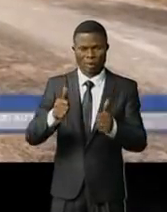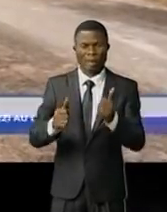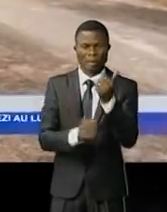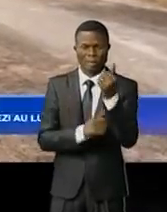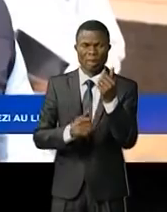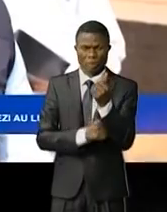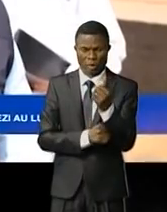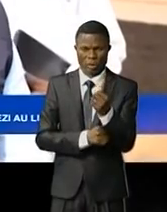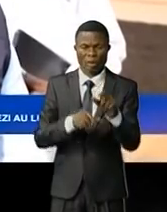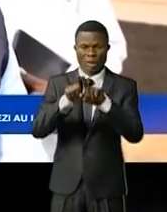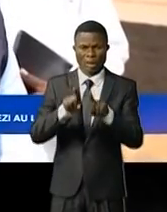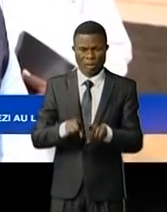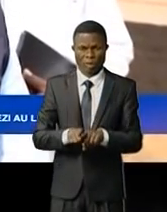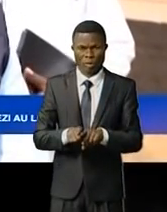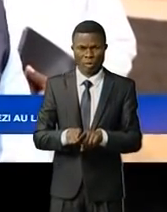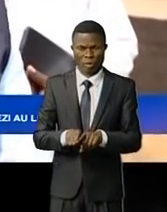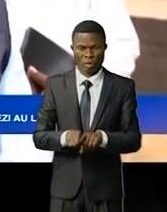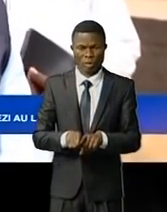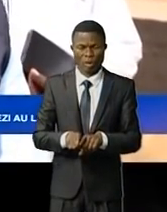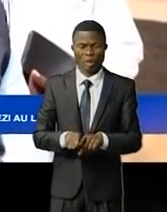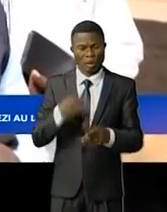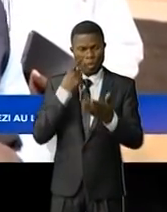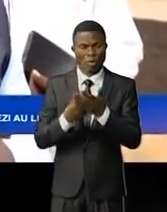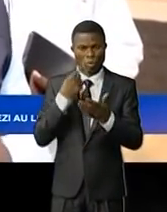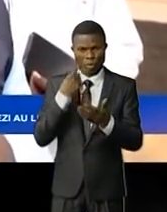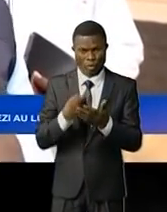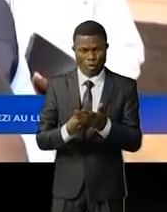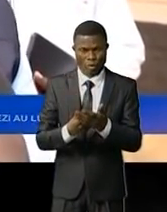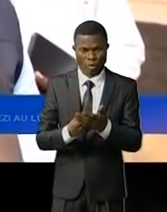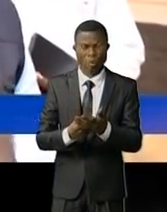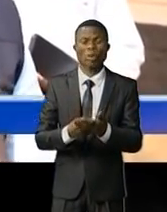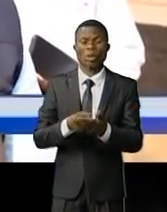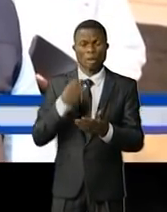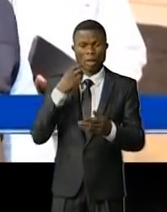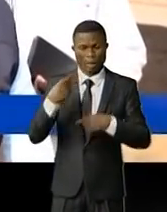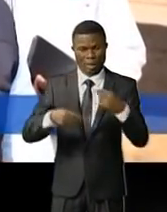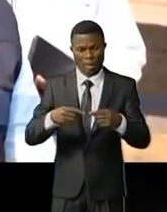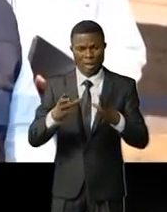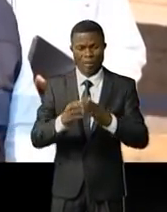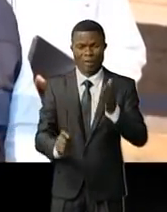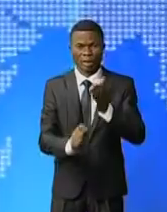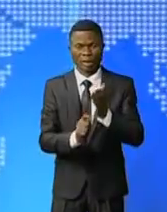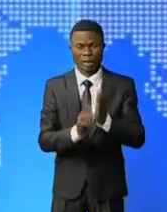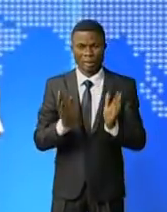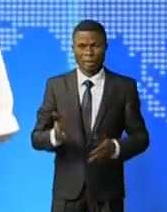usagers, moyennant quelques notes que nous allons discuter ensemble avec les techniciens.